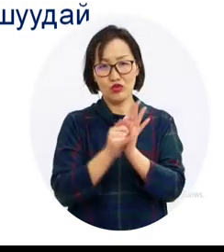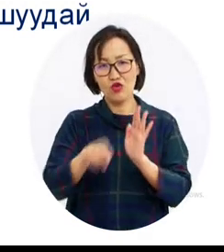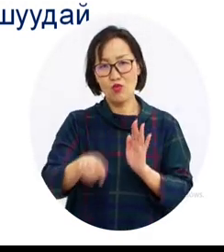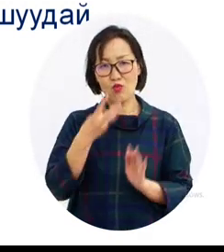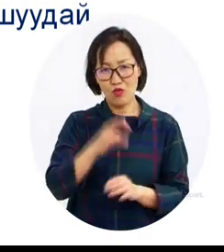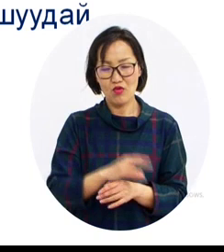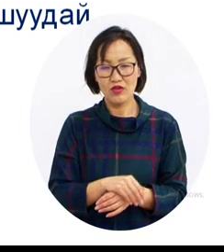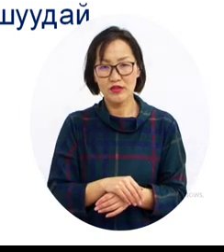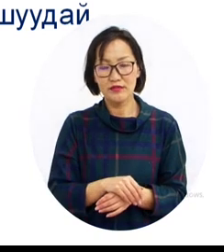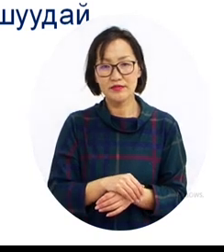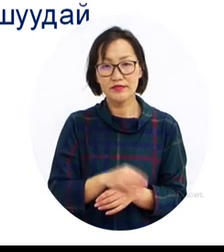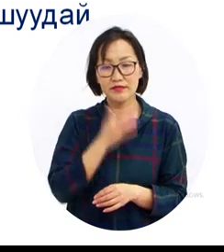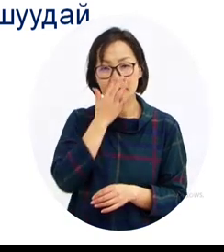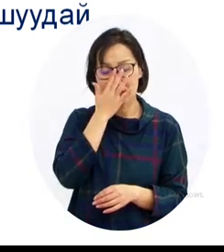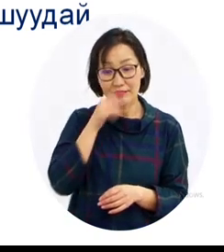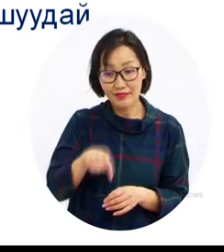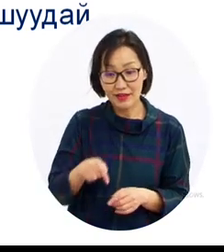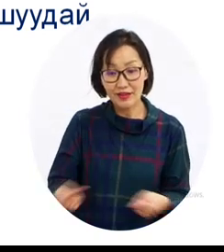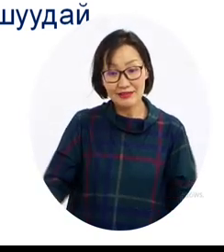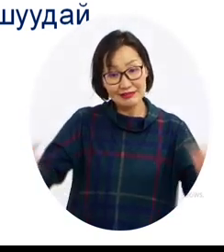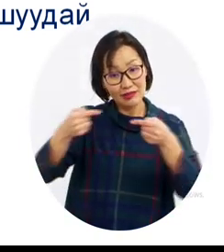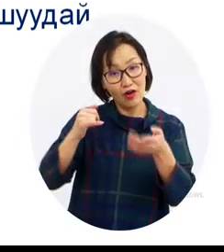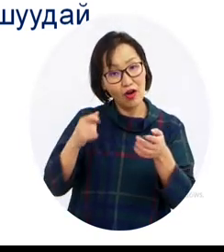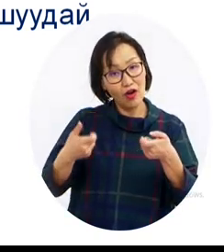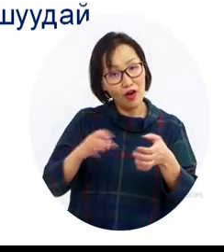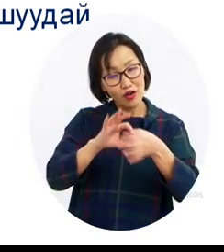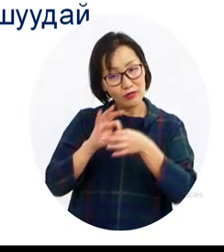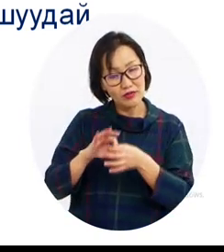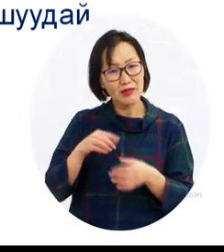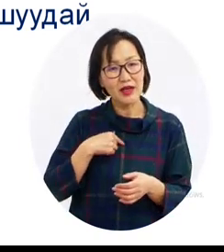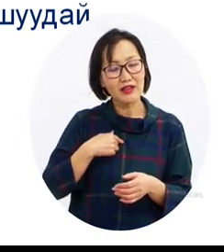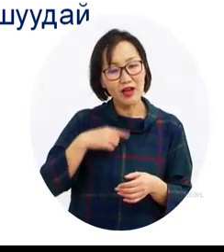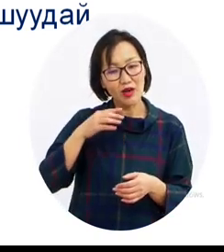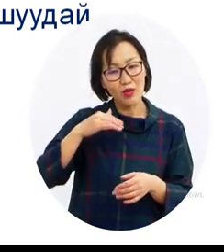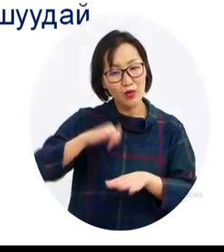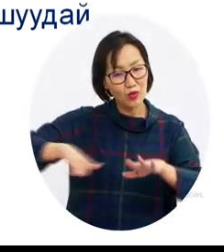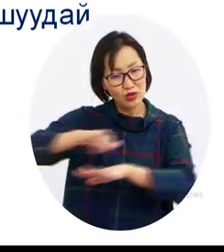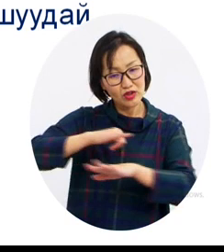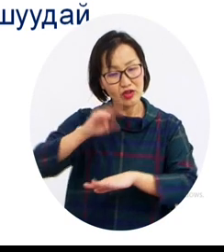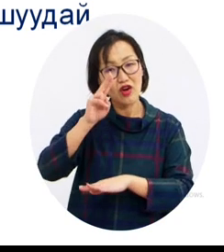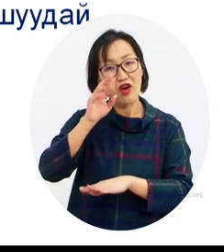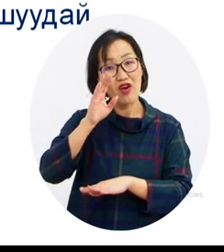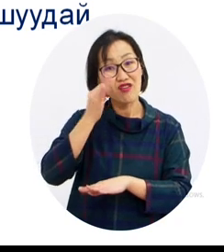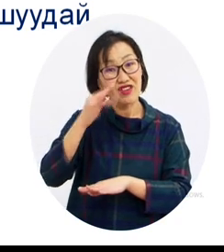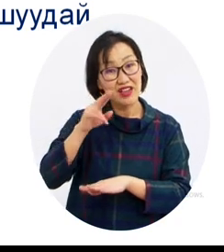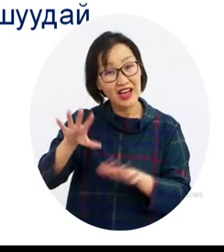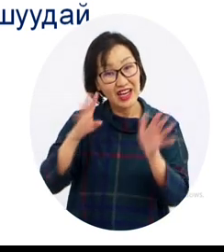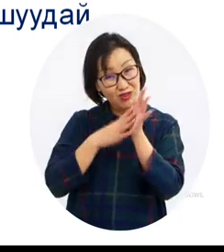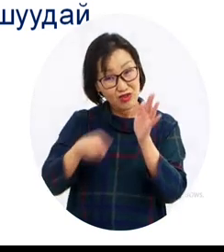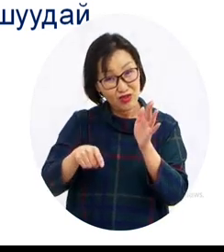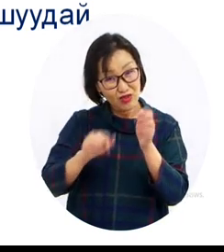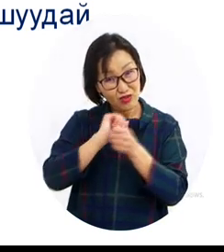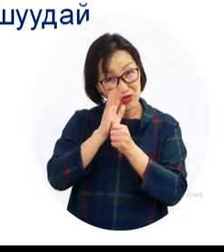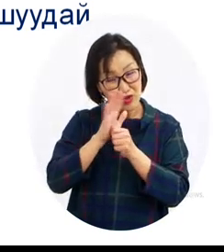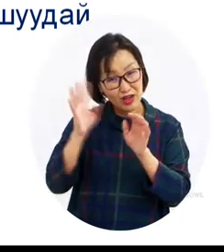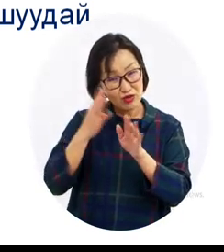яг энэ цаг үеийн нөхцөл байдалтай холбоотойгоор ийм өгүүлбэр зохиолсон. Манай улсад COVID-19